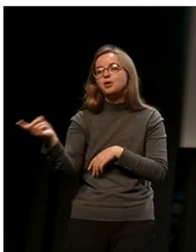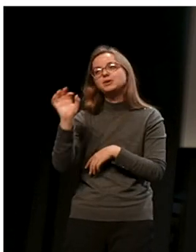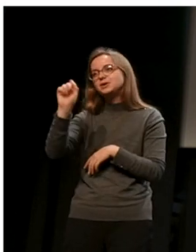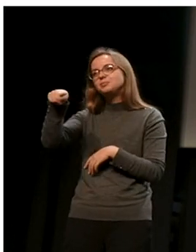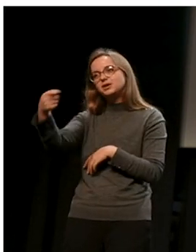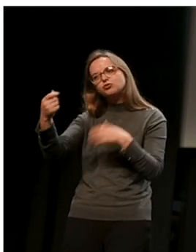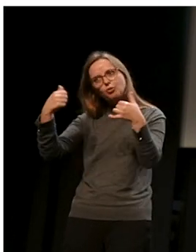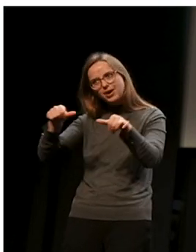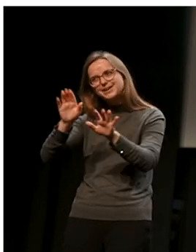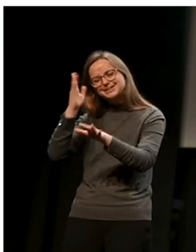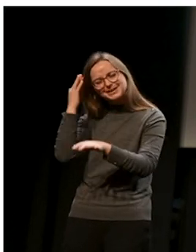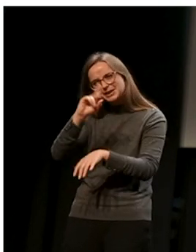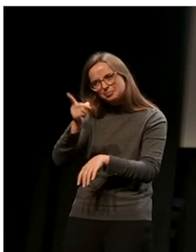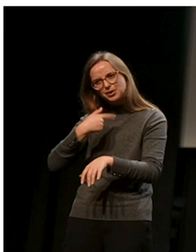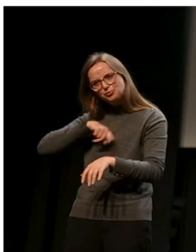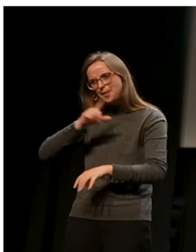Micro Pénélope. Si,